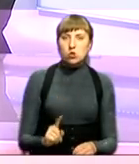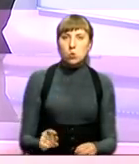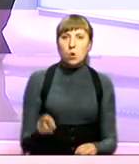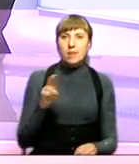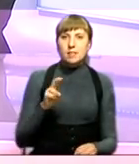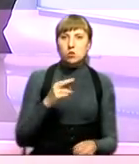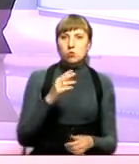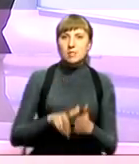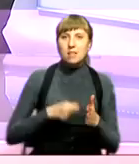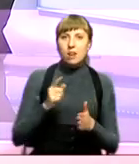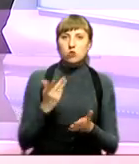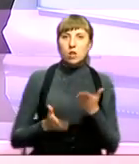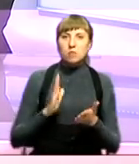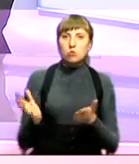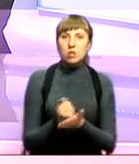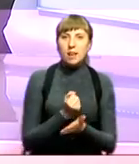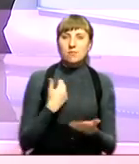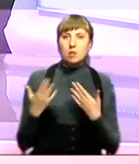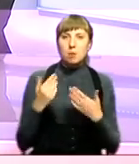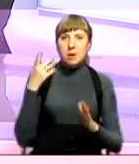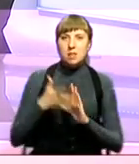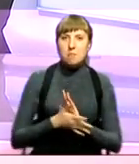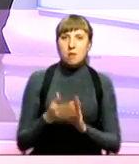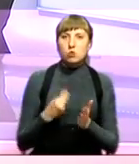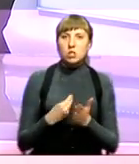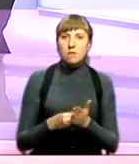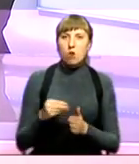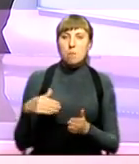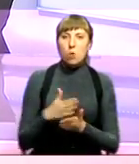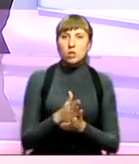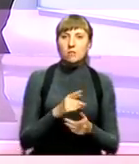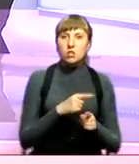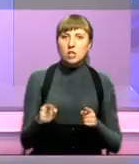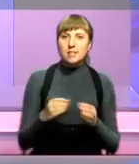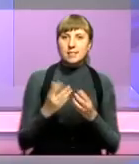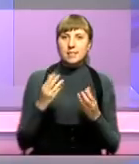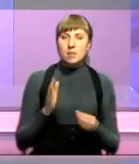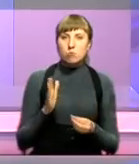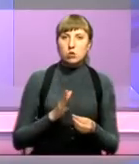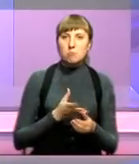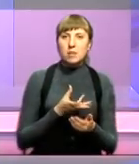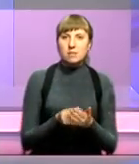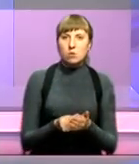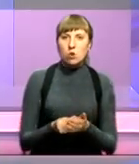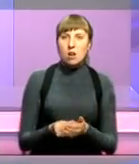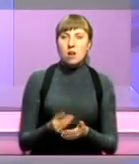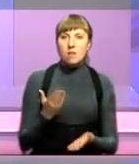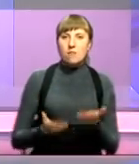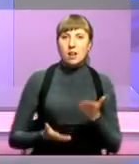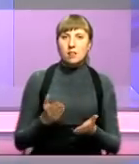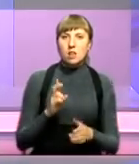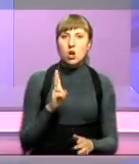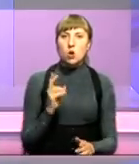Яценюк заявляет, что если будет найдено взаимопонимание по ценовой политике, то в течение 10 дней это будет произведено. Вряд ли курс стабилизируется. Вряд ли